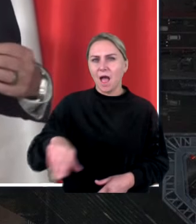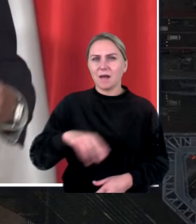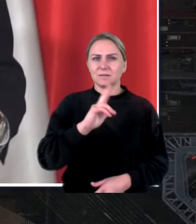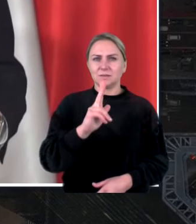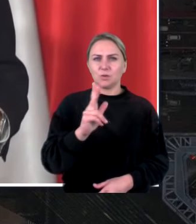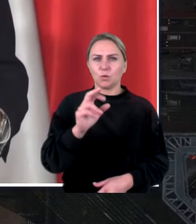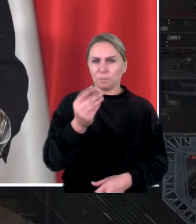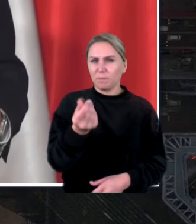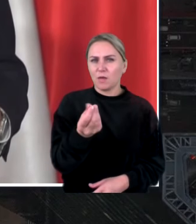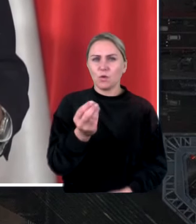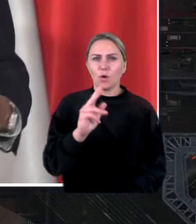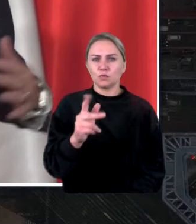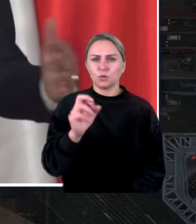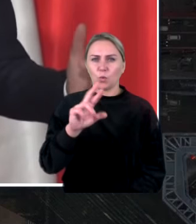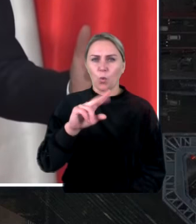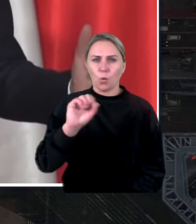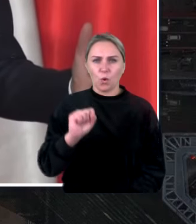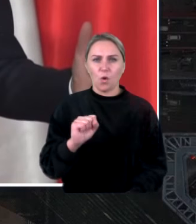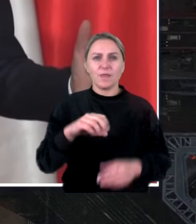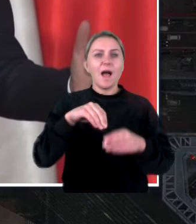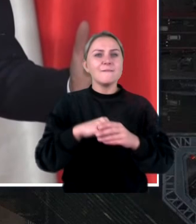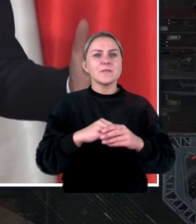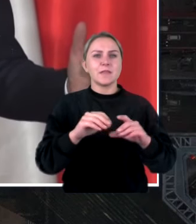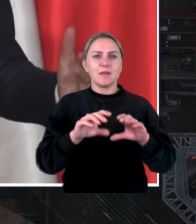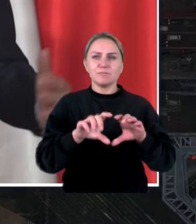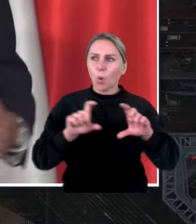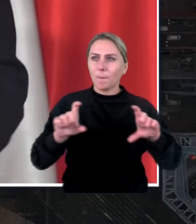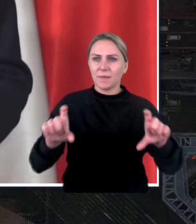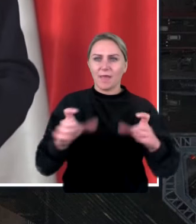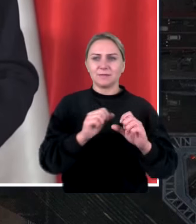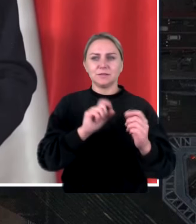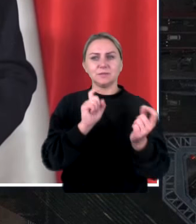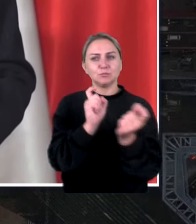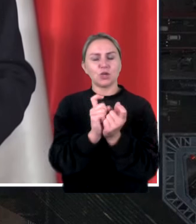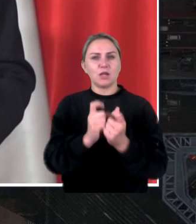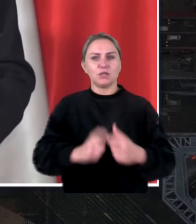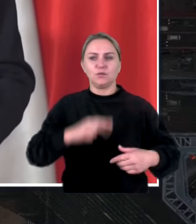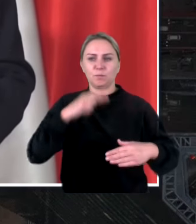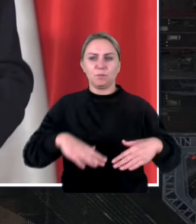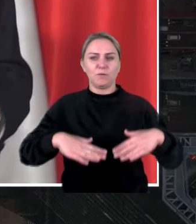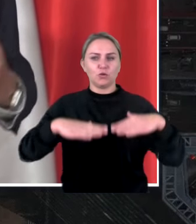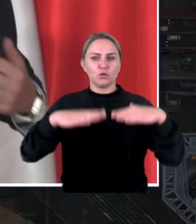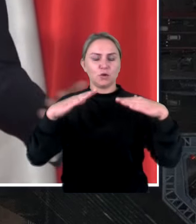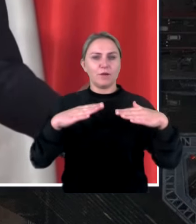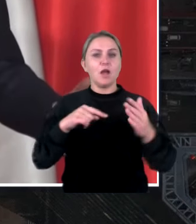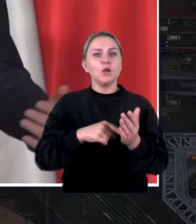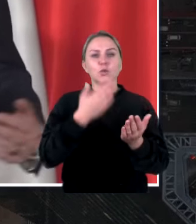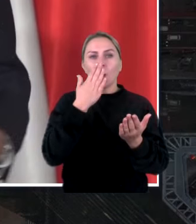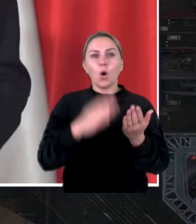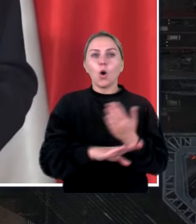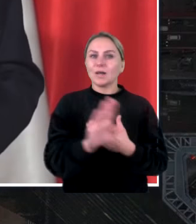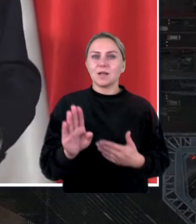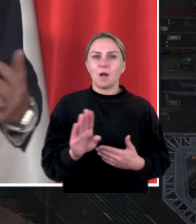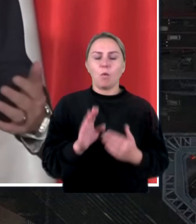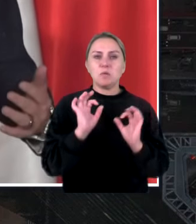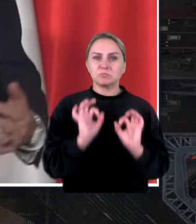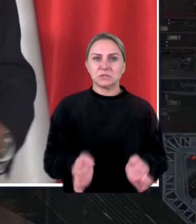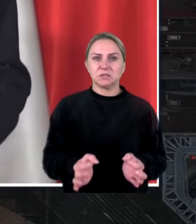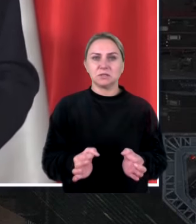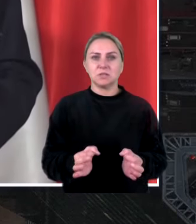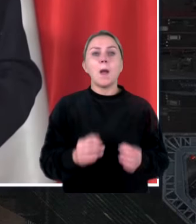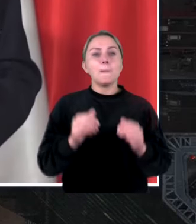w obiekty przeciwpowodziowe i to okazało się bardzo użyteczne i dzięki temu mogliśmy zniwelować